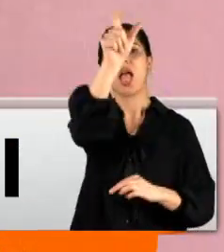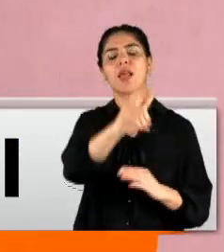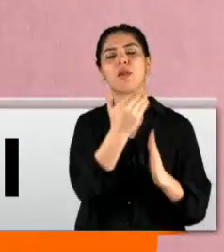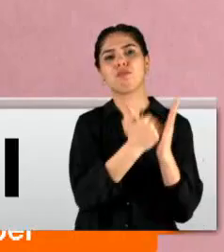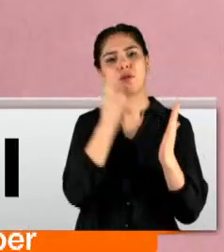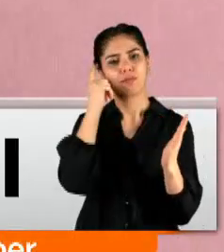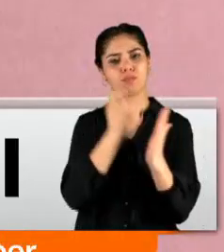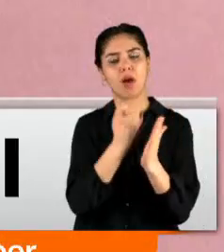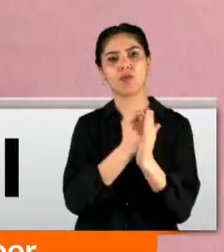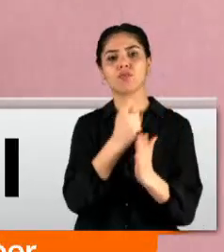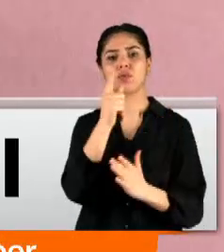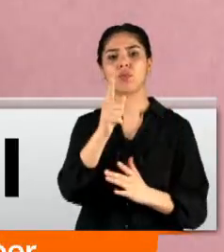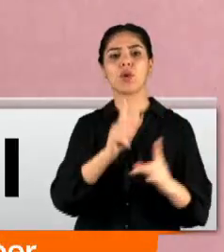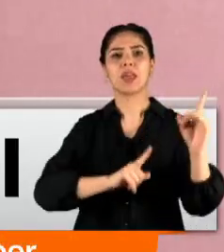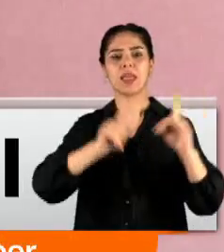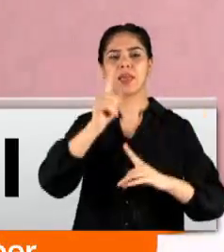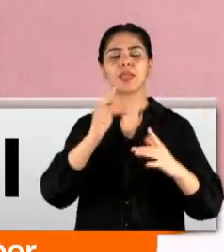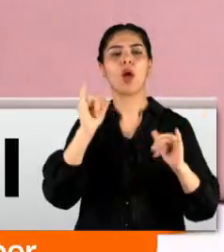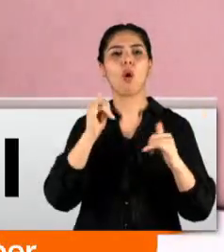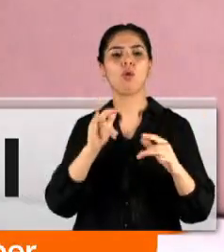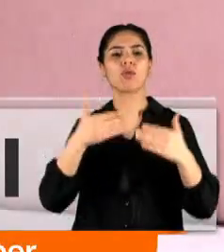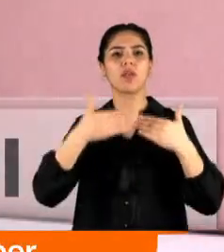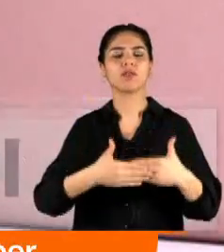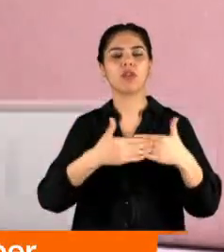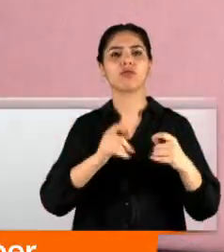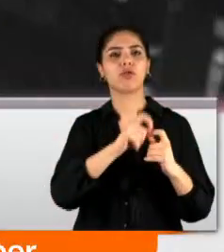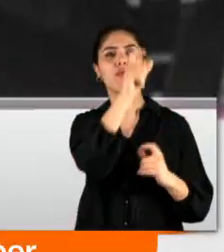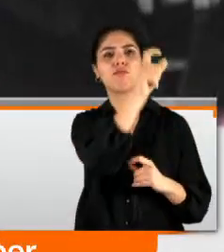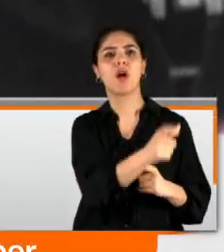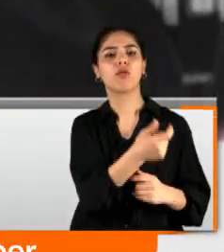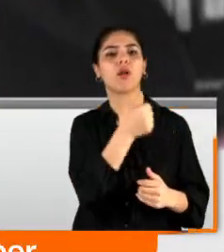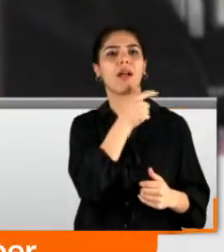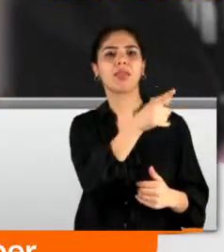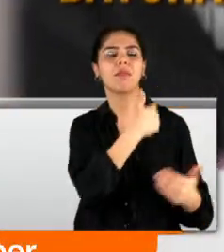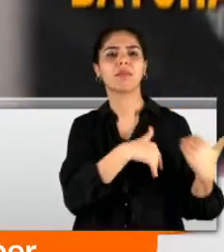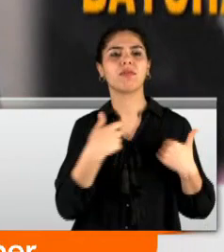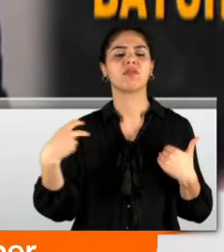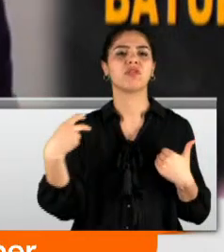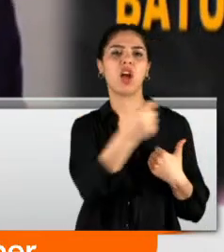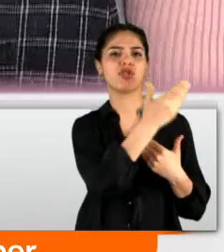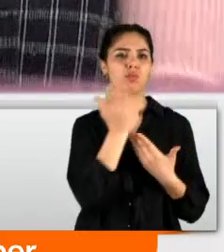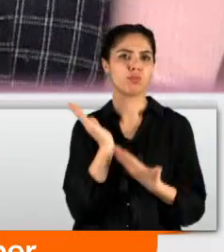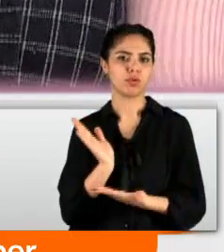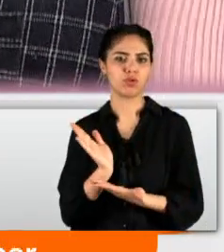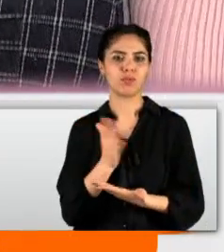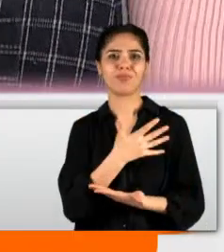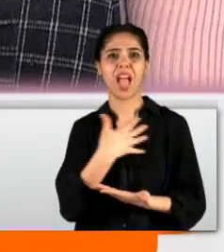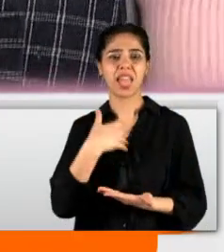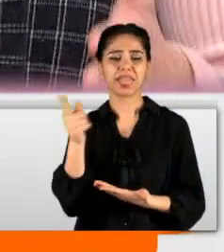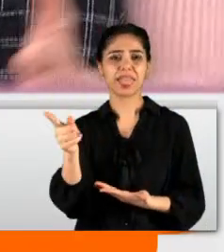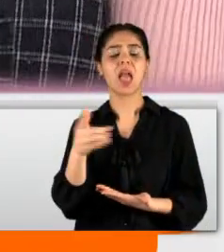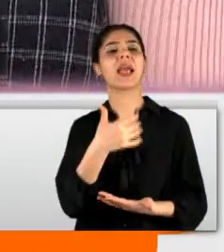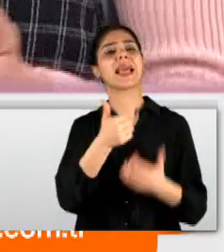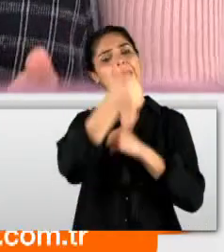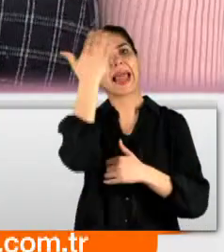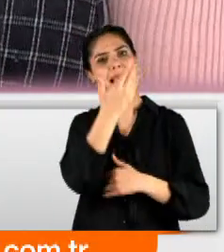öğrencisi genç internette bir oyun platformunda tanıştığı Batuhan isimli gence kaçtı. Onlardan komple kurtul da gel bana. Annesinin geri dön